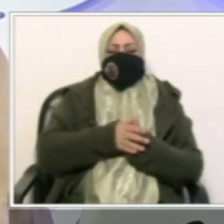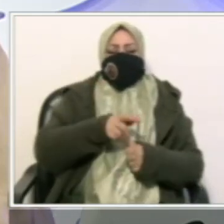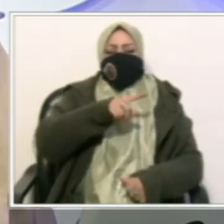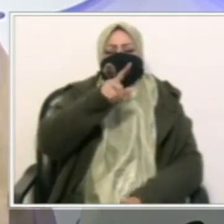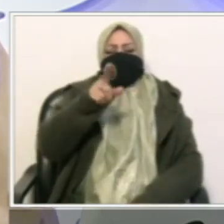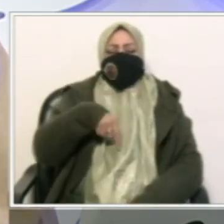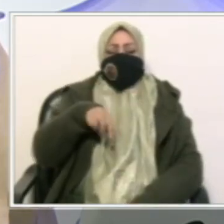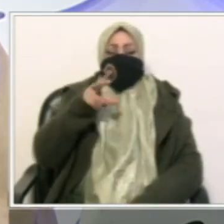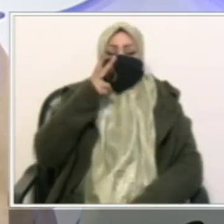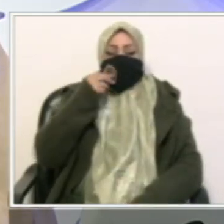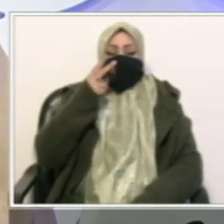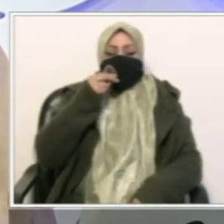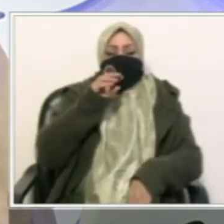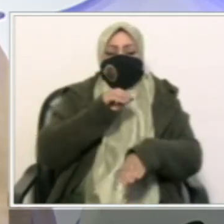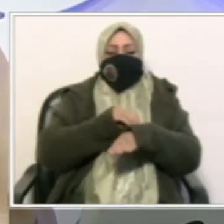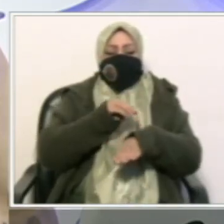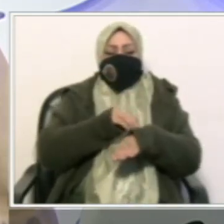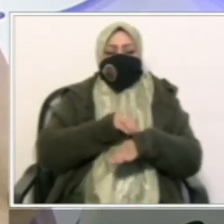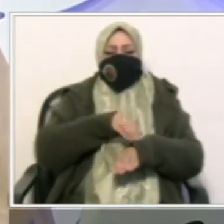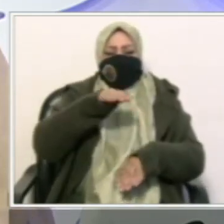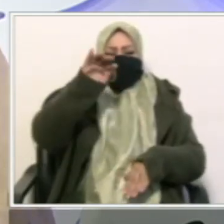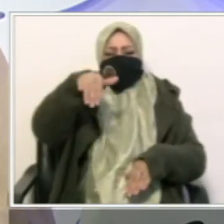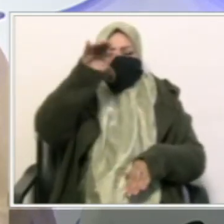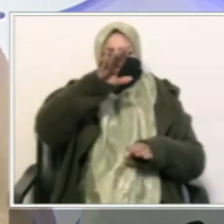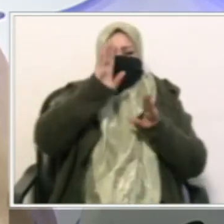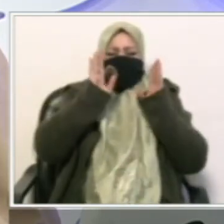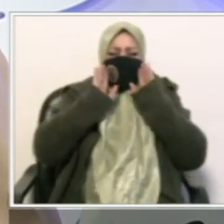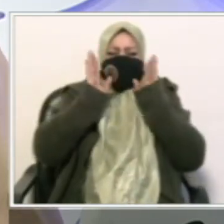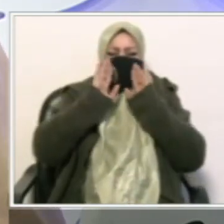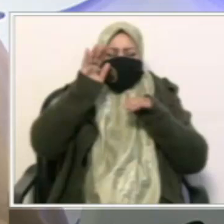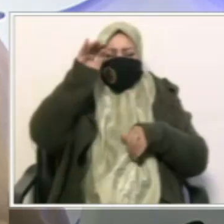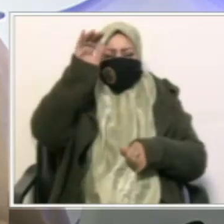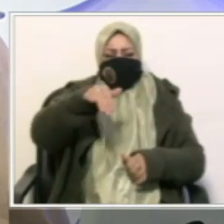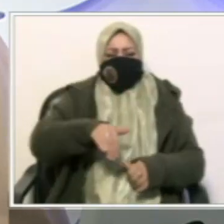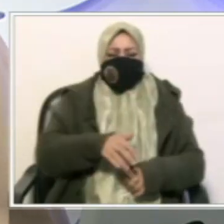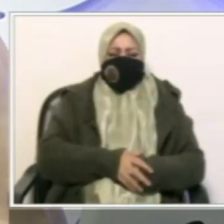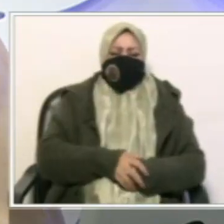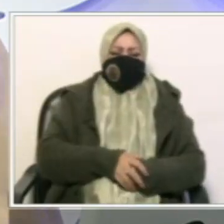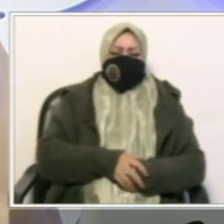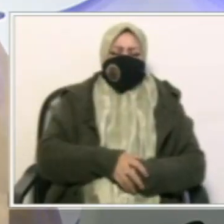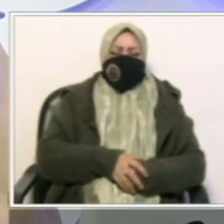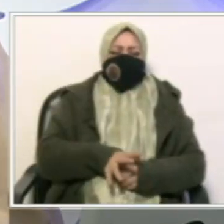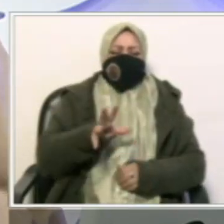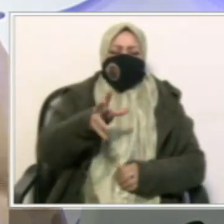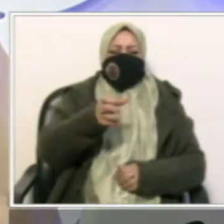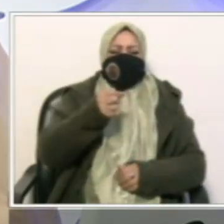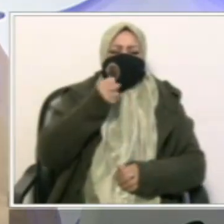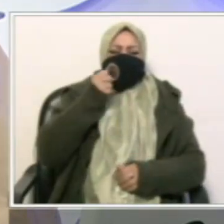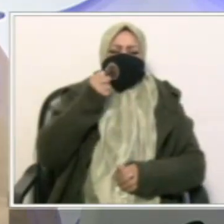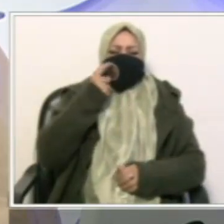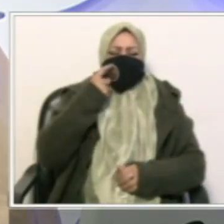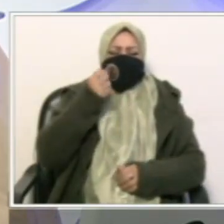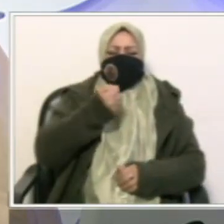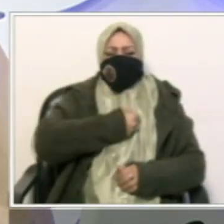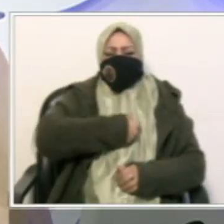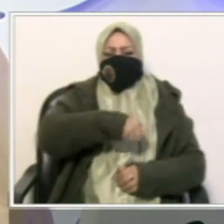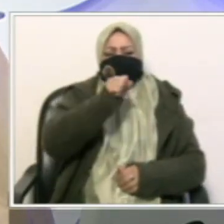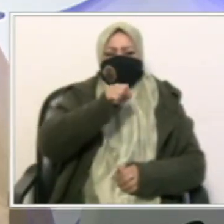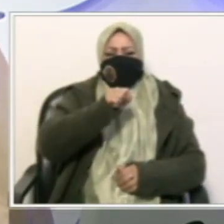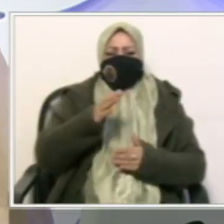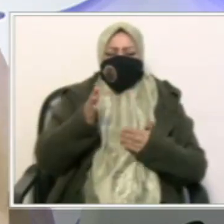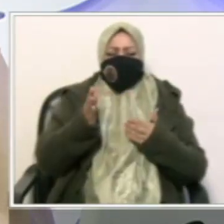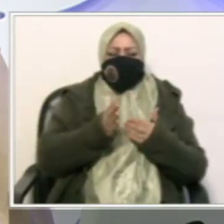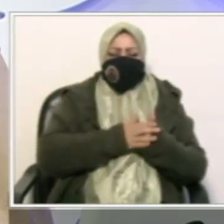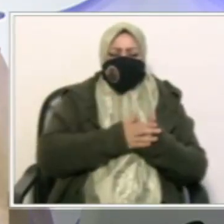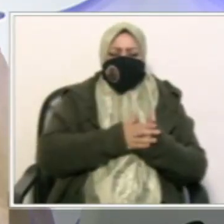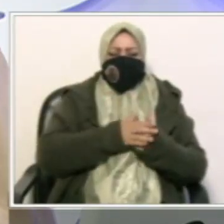التواصل ينبغي عليهم أن يسدوا هذه الدريعة. كيف يسدوها وقد غزت العالم؟ أصلاً هو